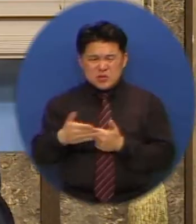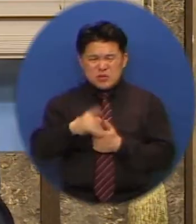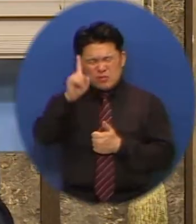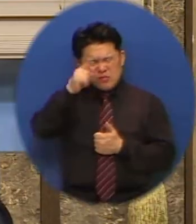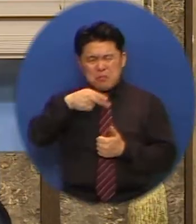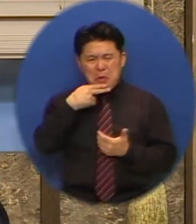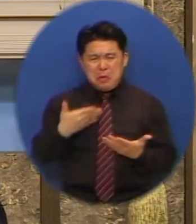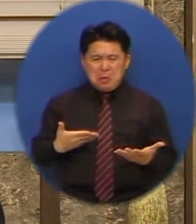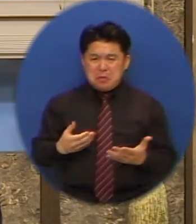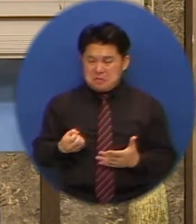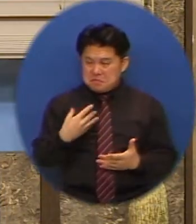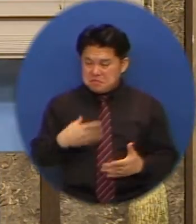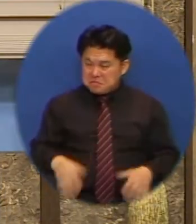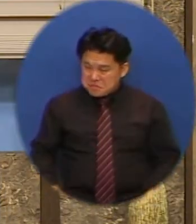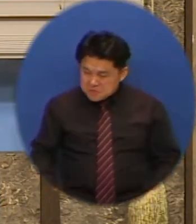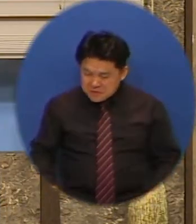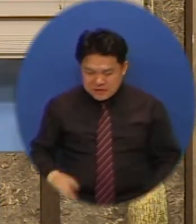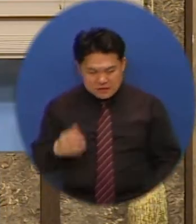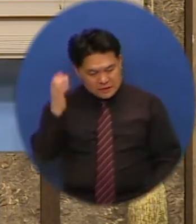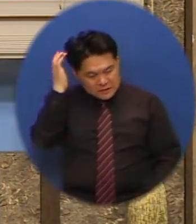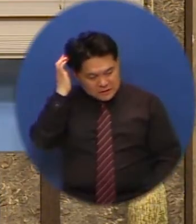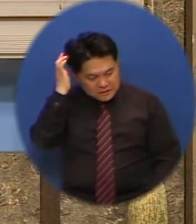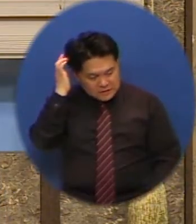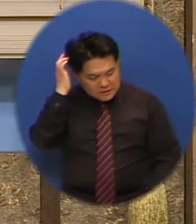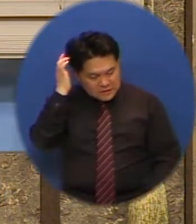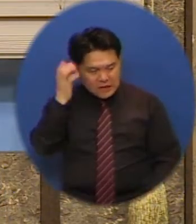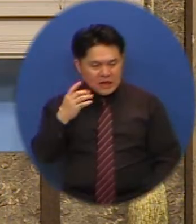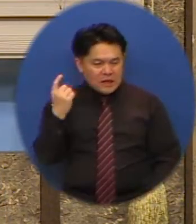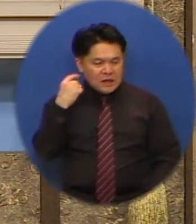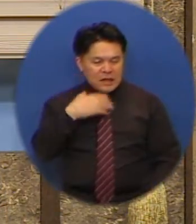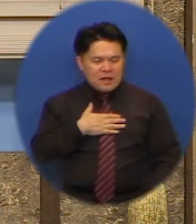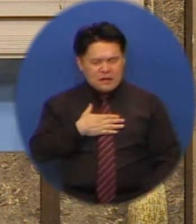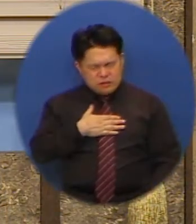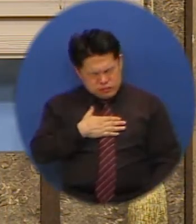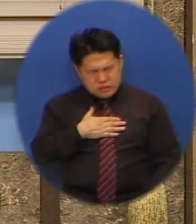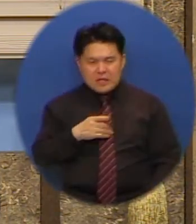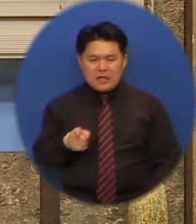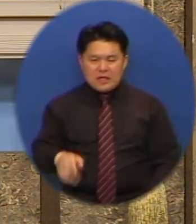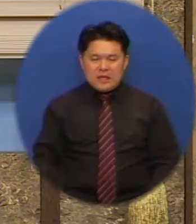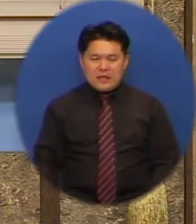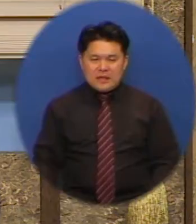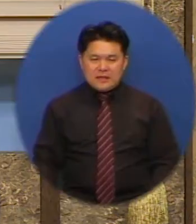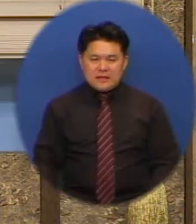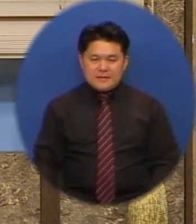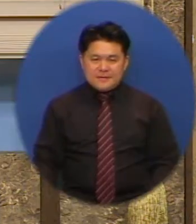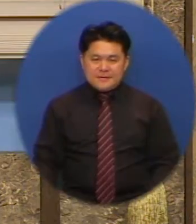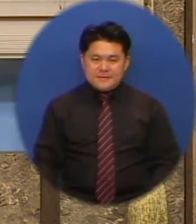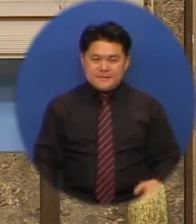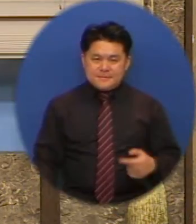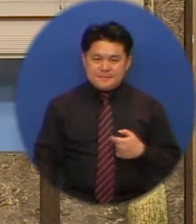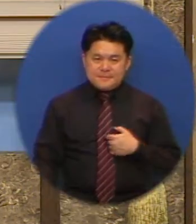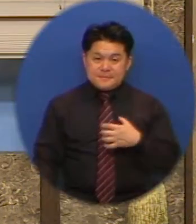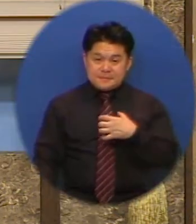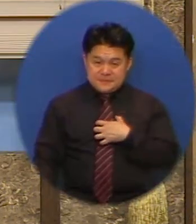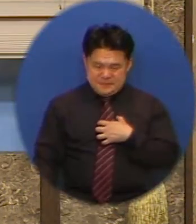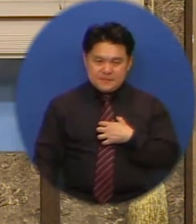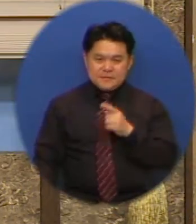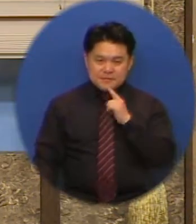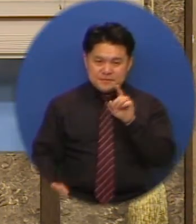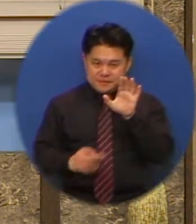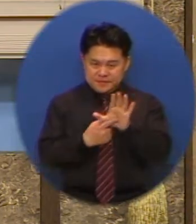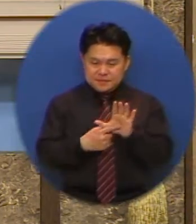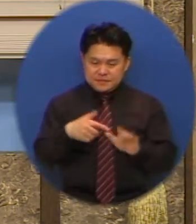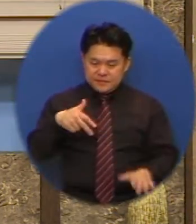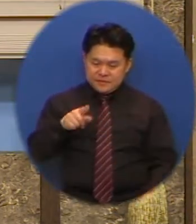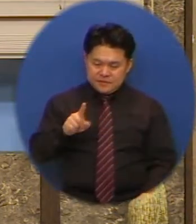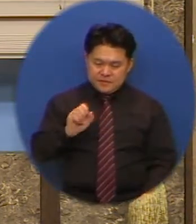되지를 않습니다. 그래서 제가 굉장히 가슴 아프게 느꼈어요. 네. 그래서 제가 이제 위기라는 표현을 쓴 겁니다. 네. 정체성의 네.